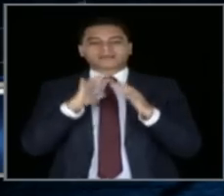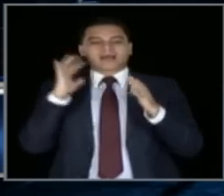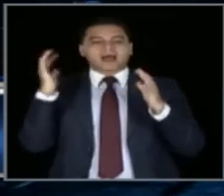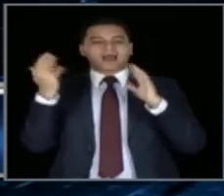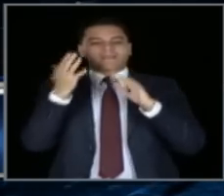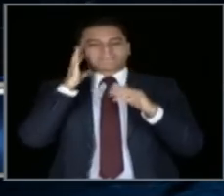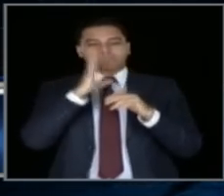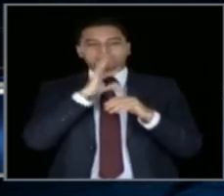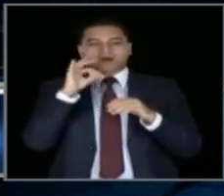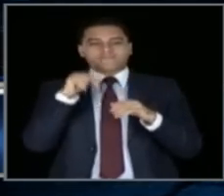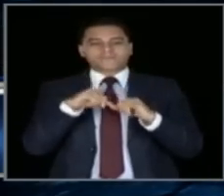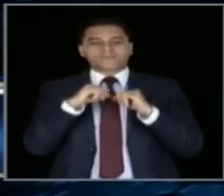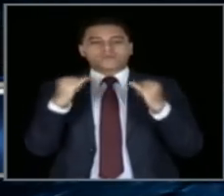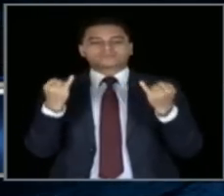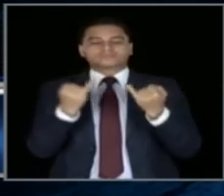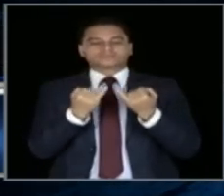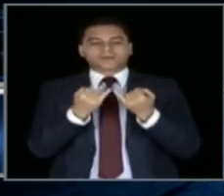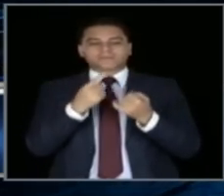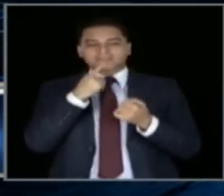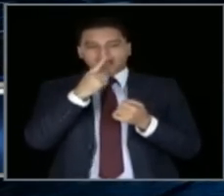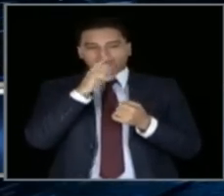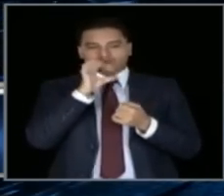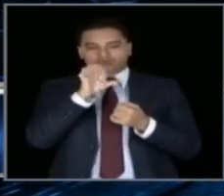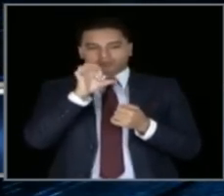1999، فما هي؟